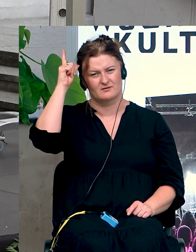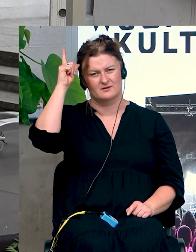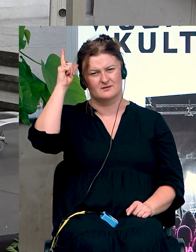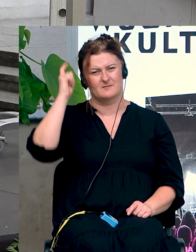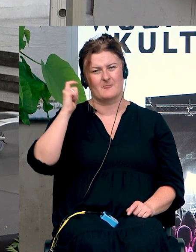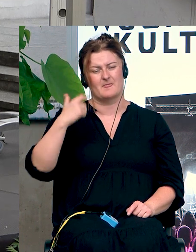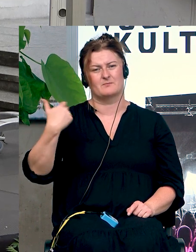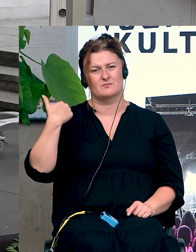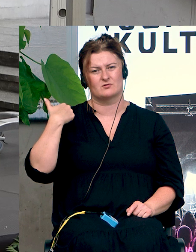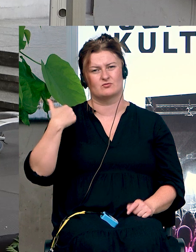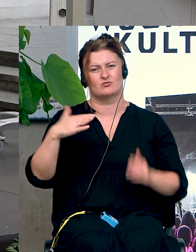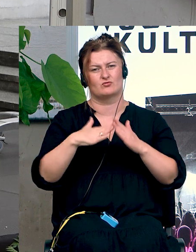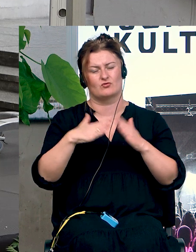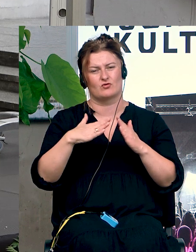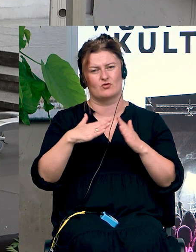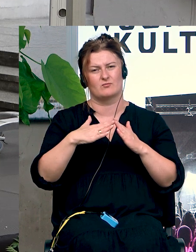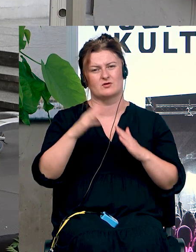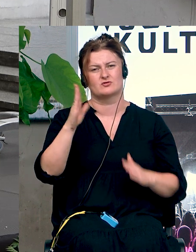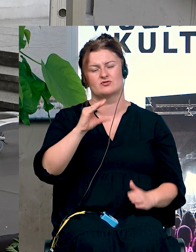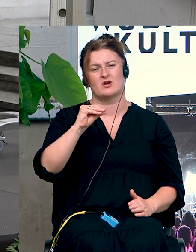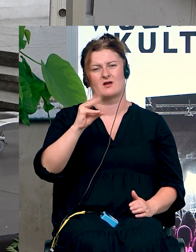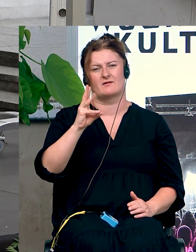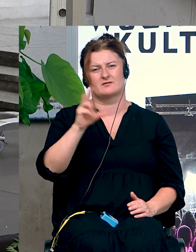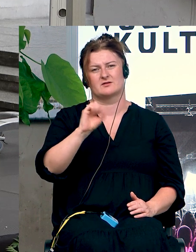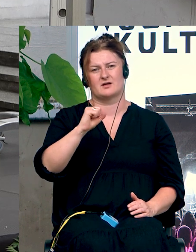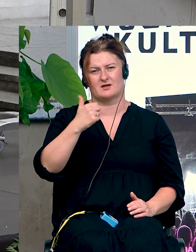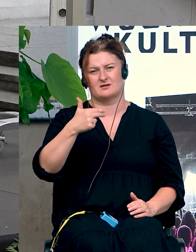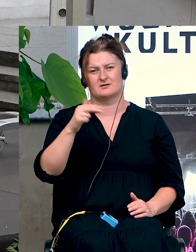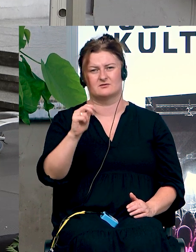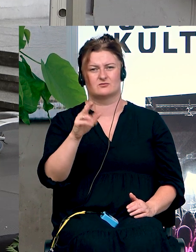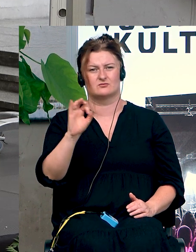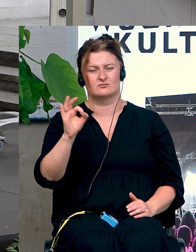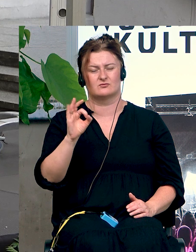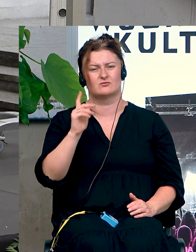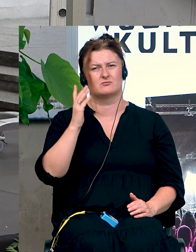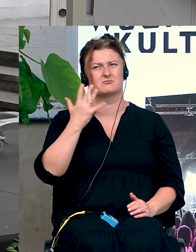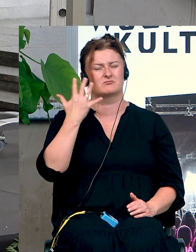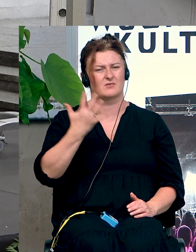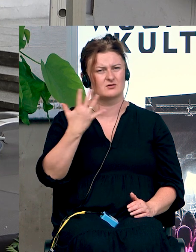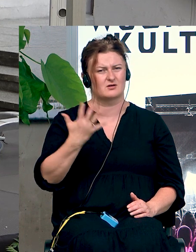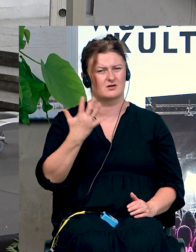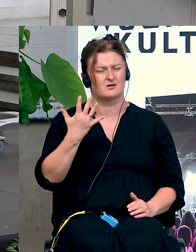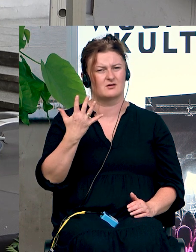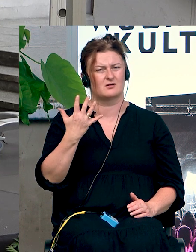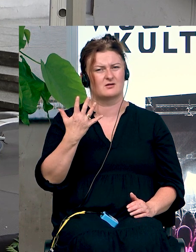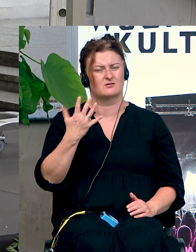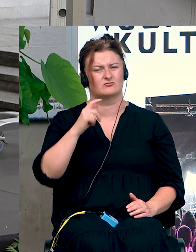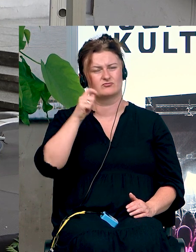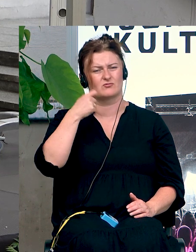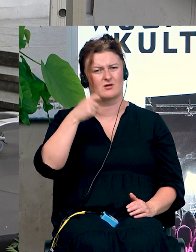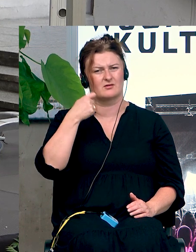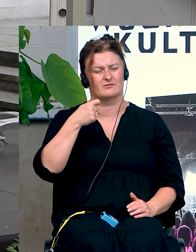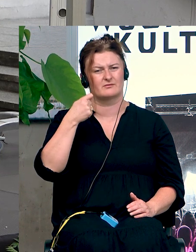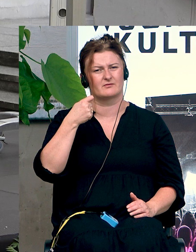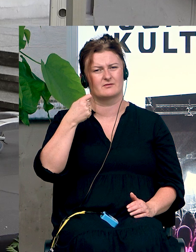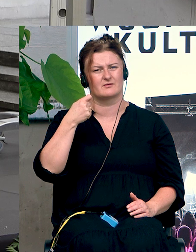теж великий, і вже, напевно, років з 5 мені дідусь читав «Кобзар», і мене це дуже вражало, дуже